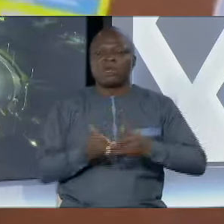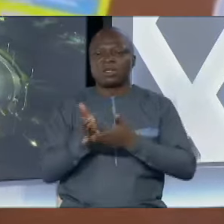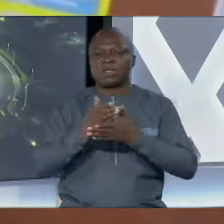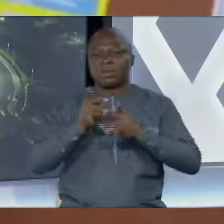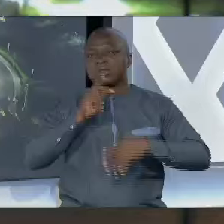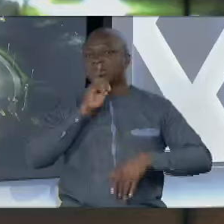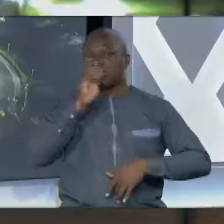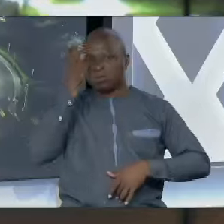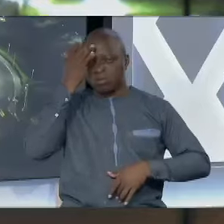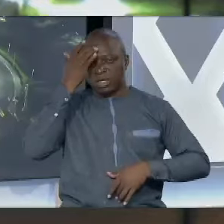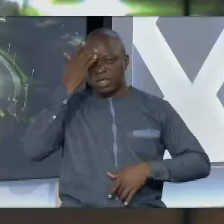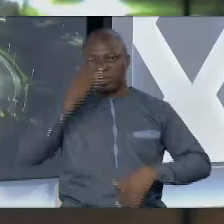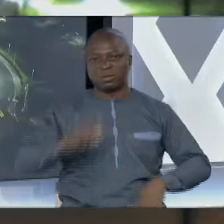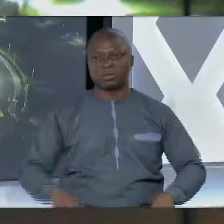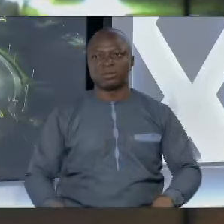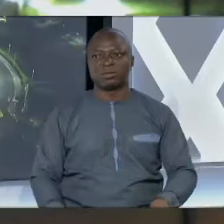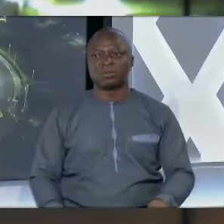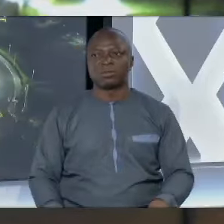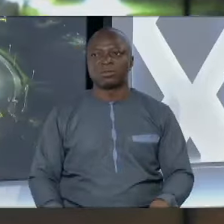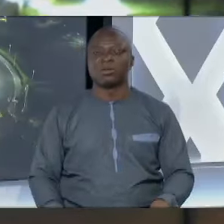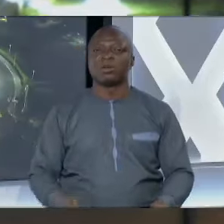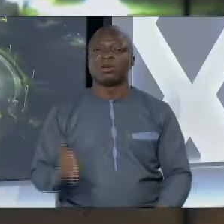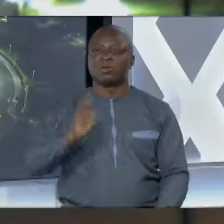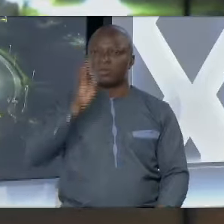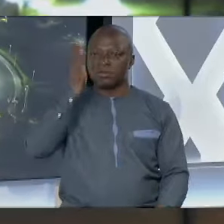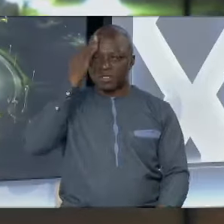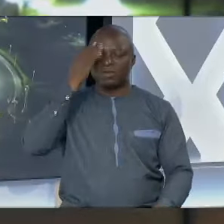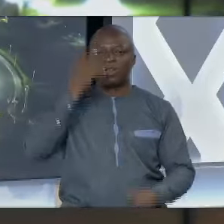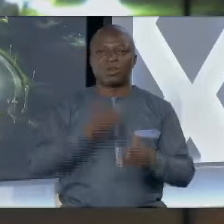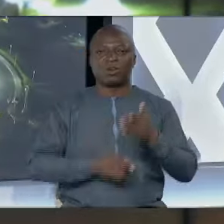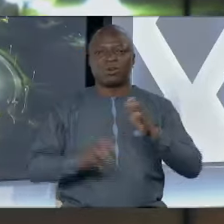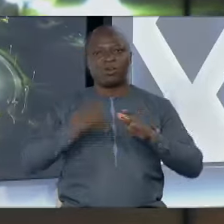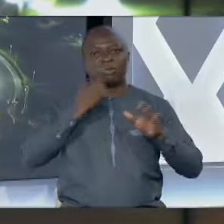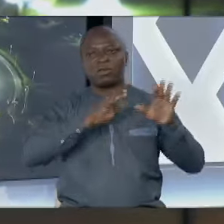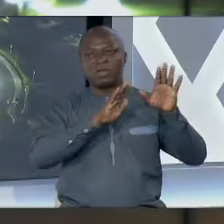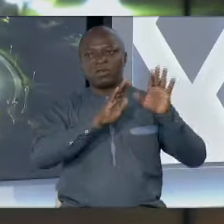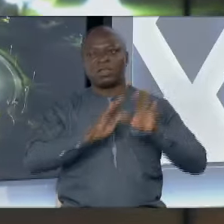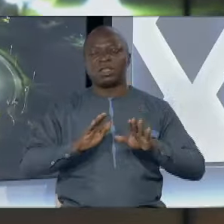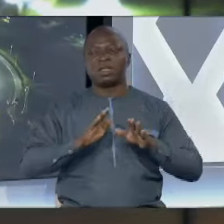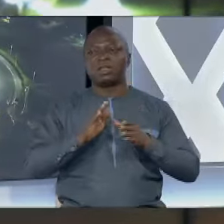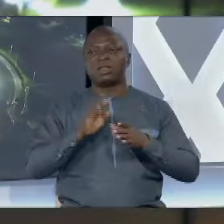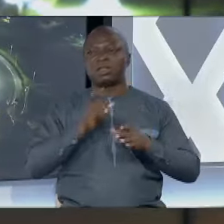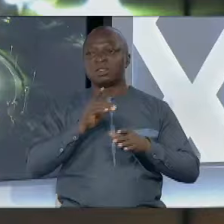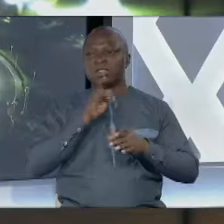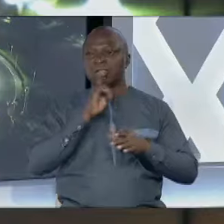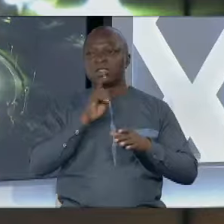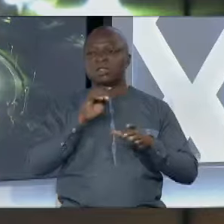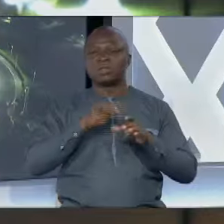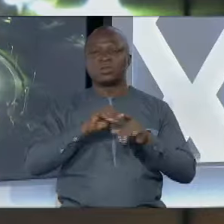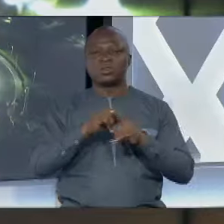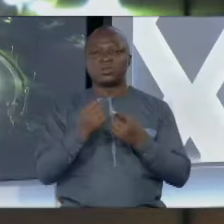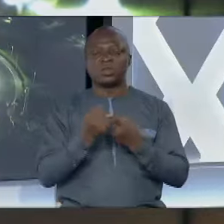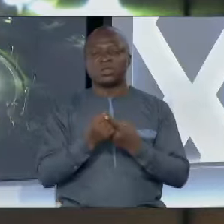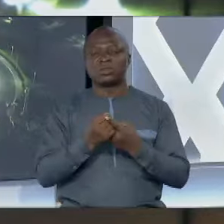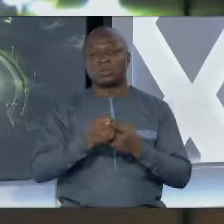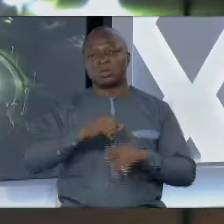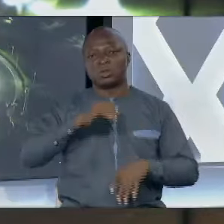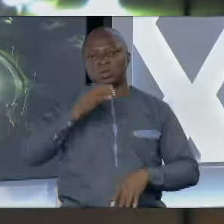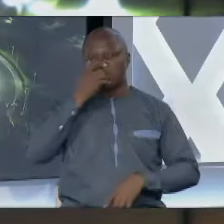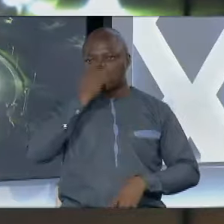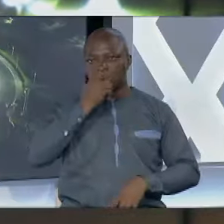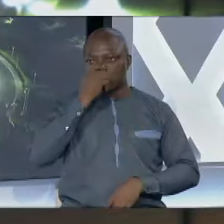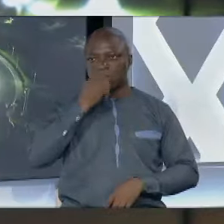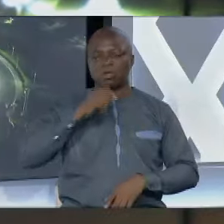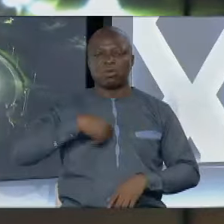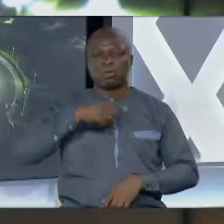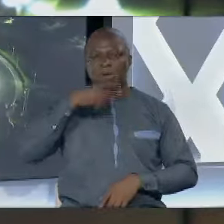malades. Vous savez donc quoi faire pour éviter d'être dans un état grippal. Et